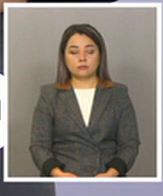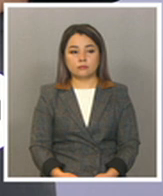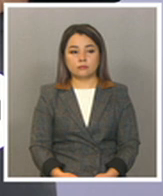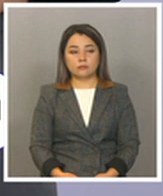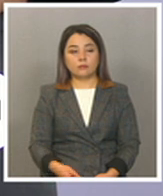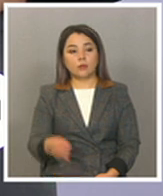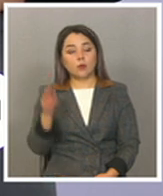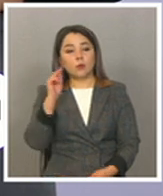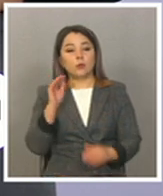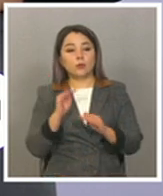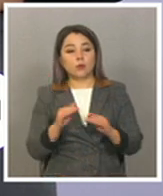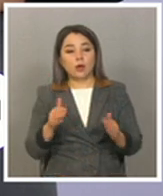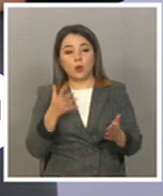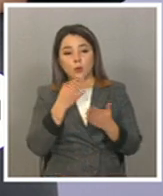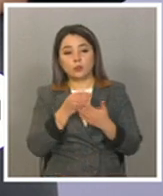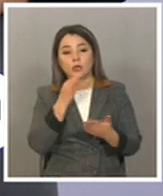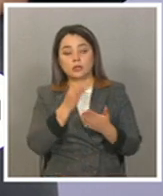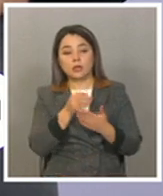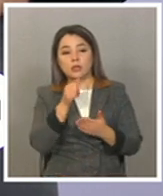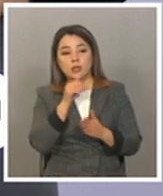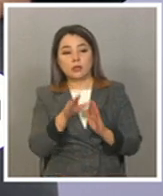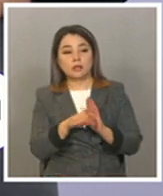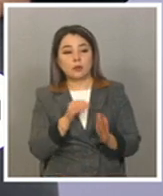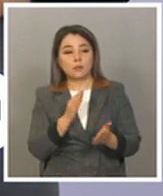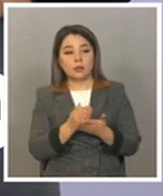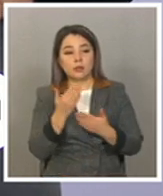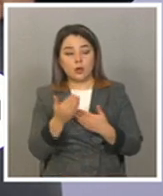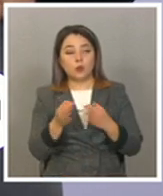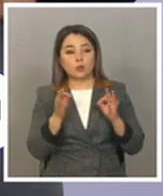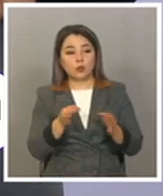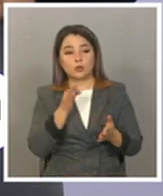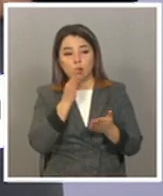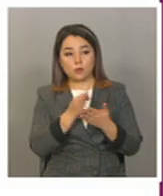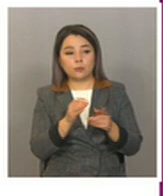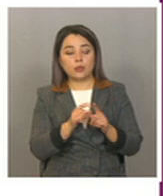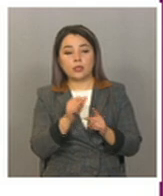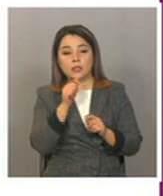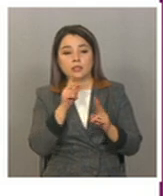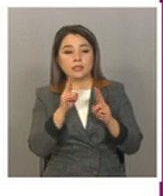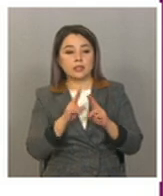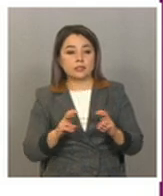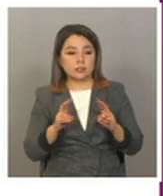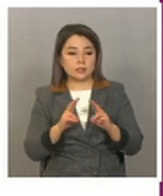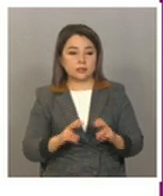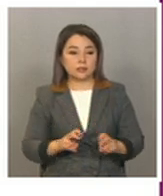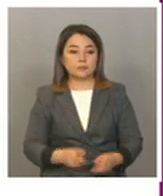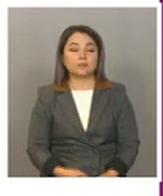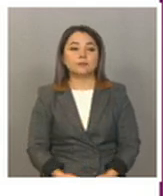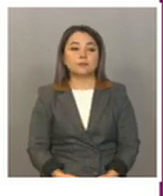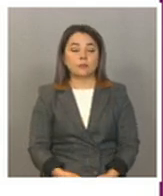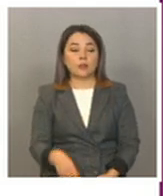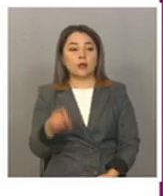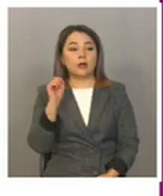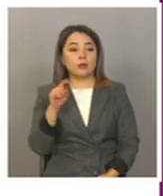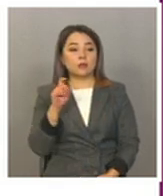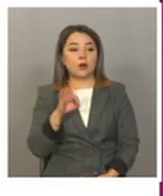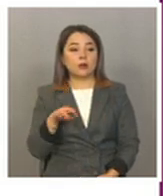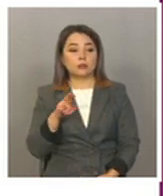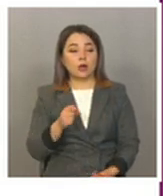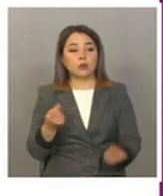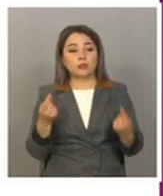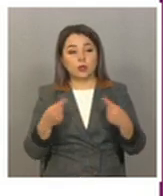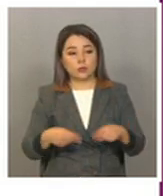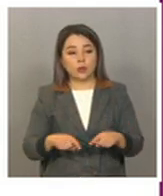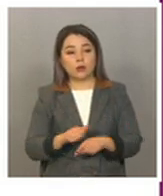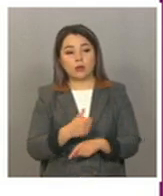Оқушылар, өз жауаптарыңызды таңдап болсаңыздар, дұрыс жауаппен тексеріп алыңыздар. Алтын Орданың ыдырауы билік